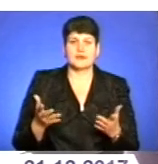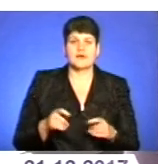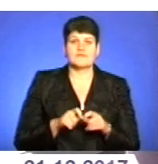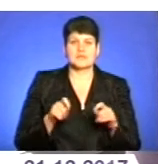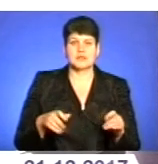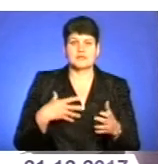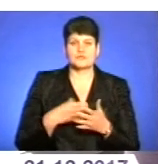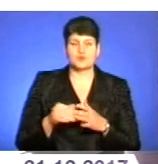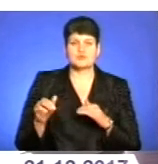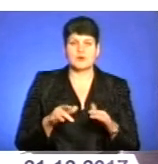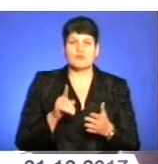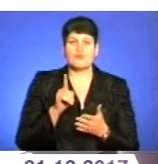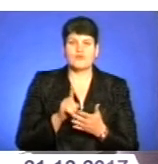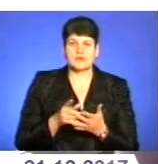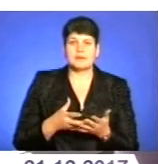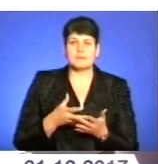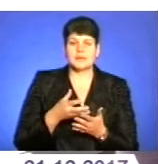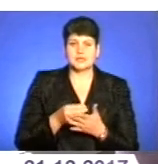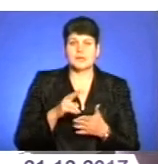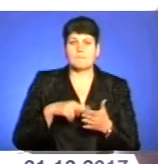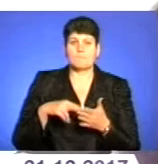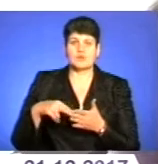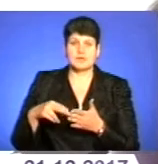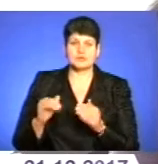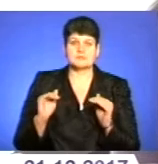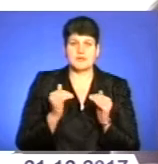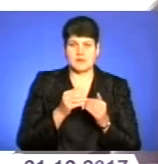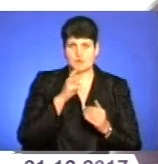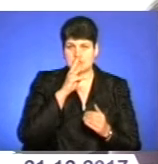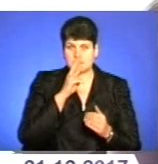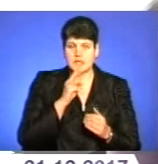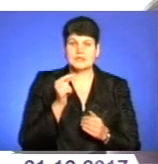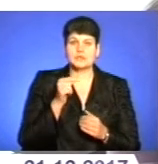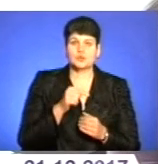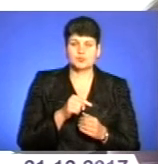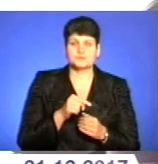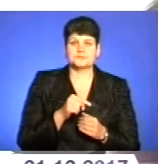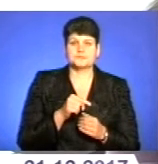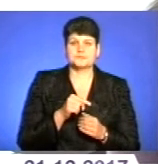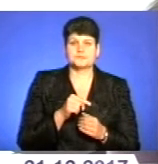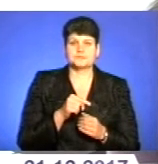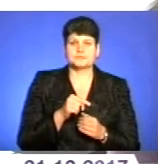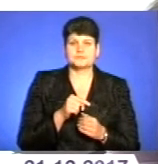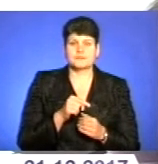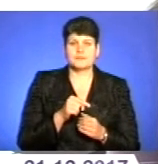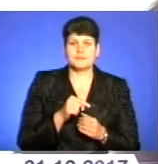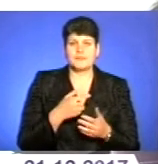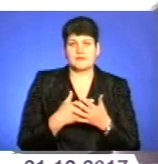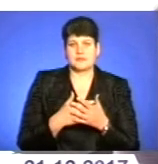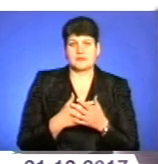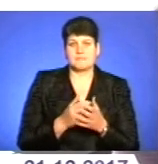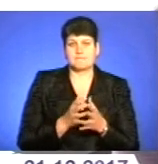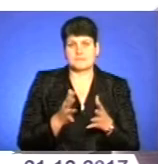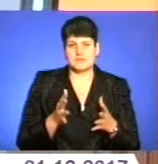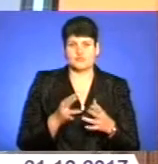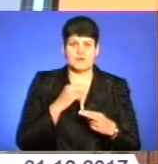власну справу, вона повинна платити податок якби з мінімальної заробітної плати. І тому вже, ну, так люди, мабуть, більш виважено підходять до